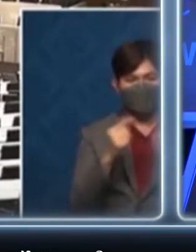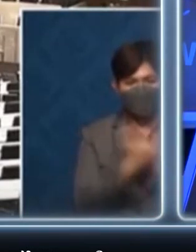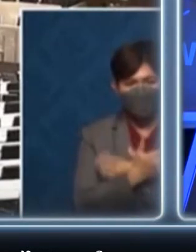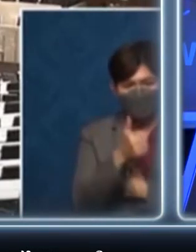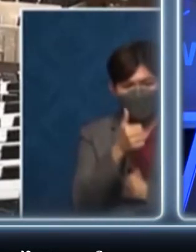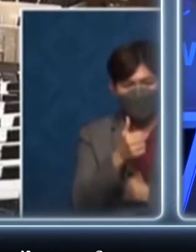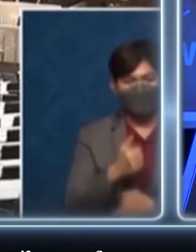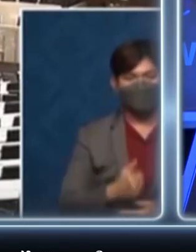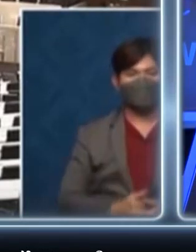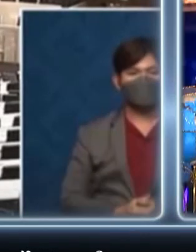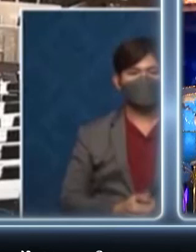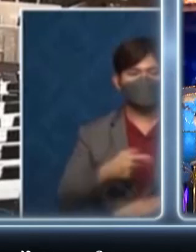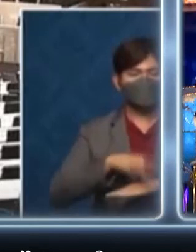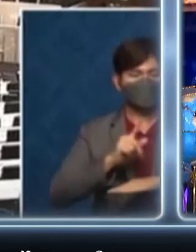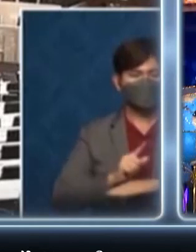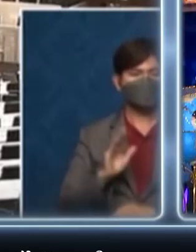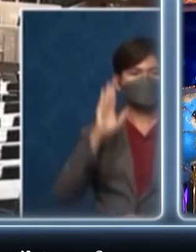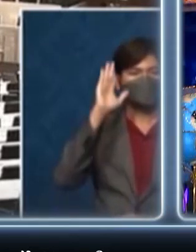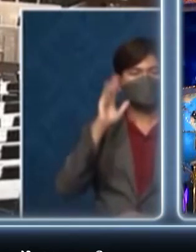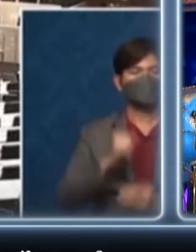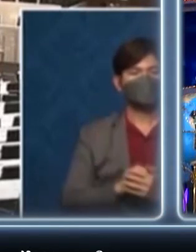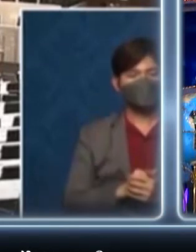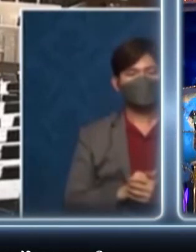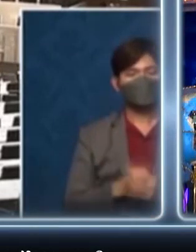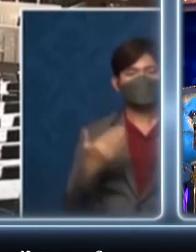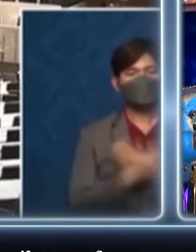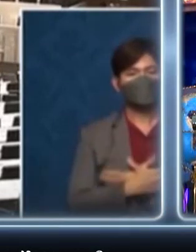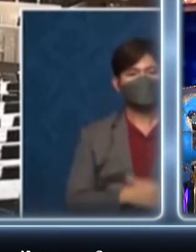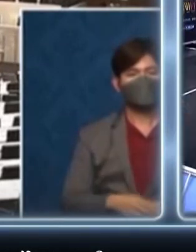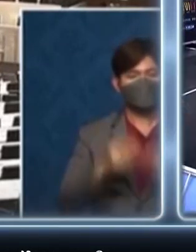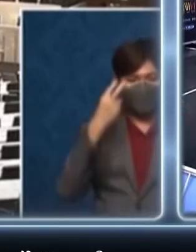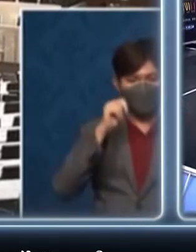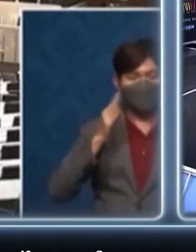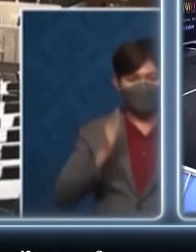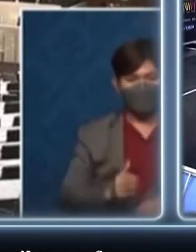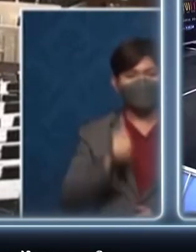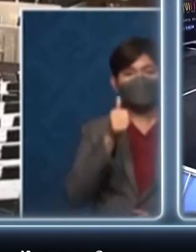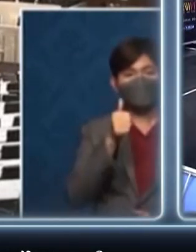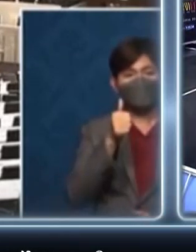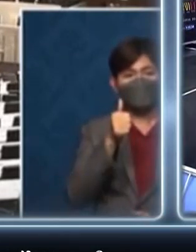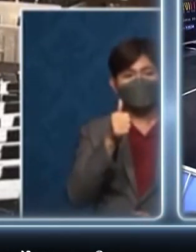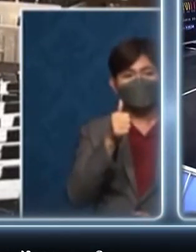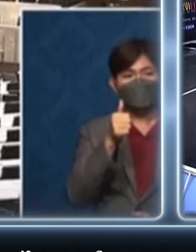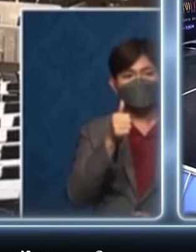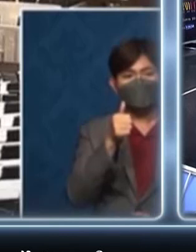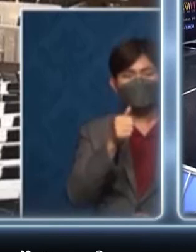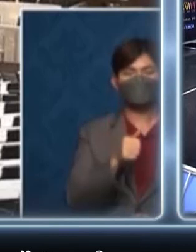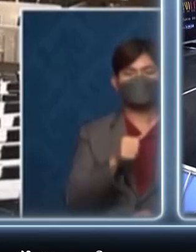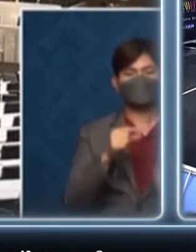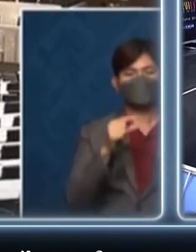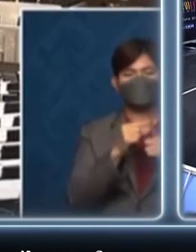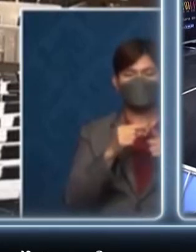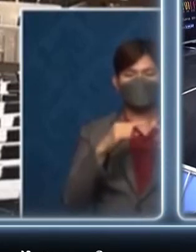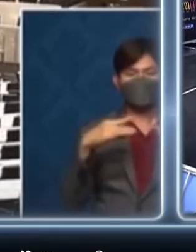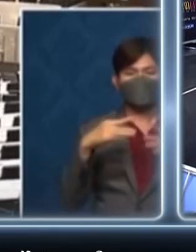ประท้วงครับ ก่อนนี้ประท้วงท่านประธานครับ โอเคครับผมเปลี่ยนครับนายกเป็นคนดีแล้วกัน ไม่ถึงขนาดประชดอย่างนั้นหรอครับ คือหมายความว่า